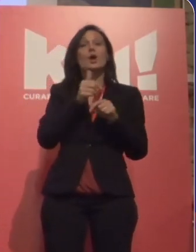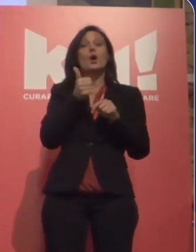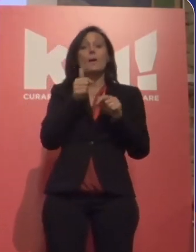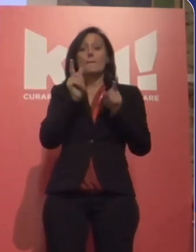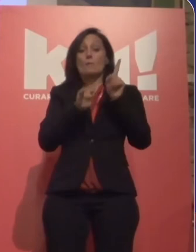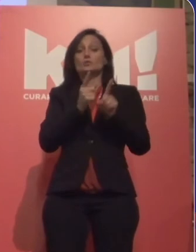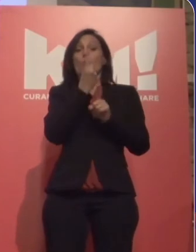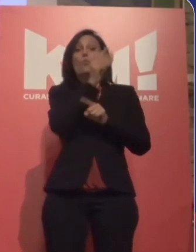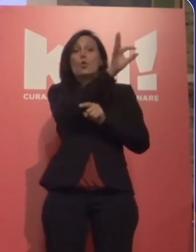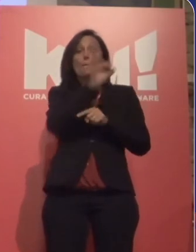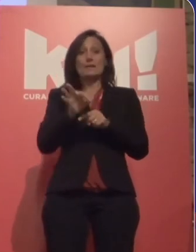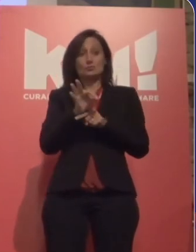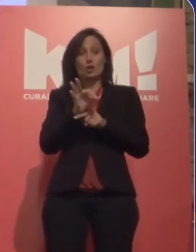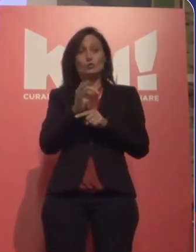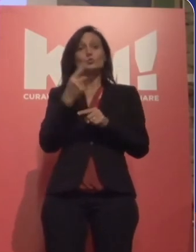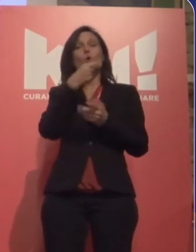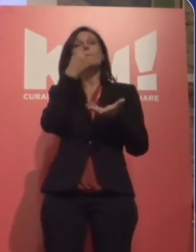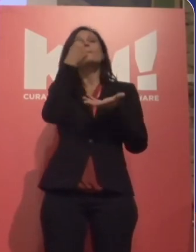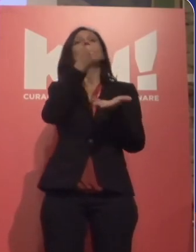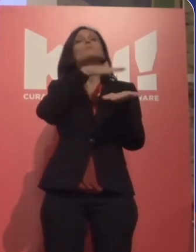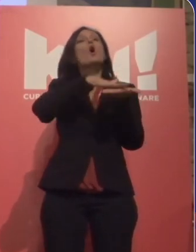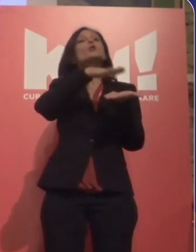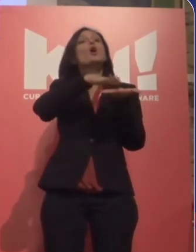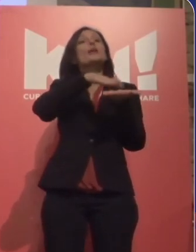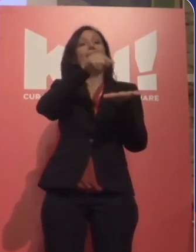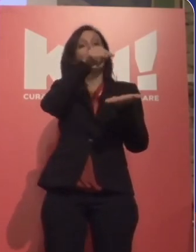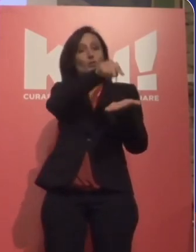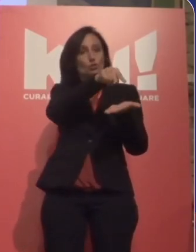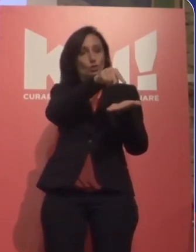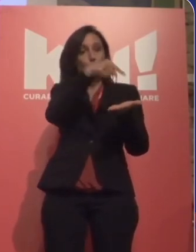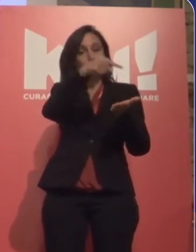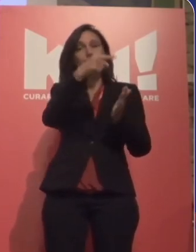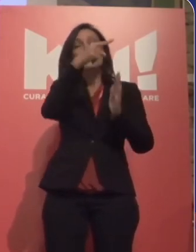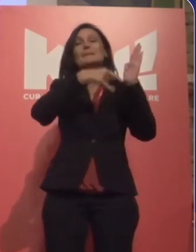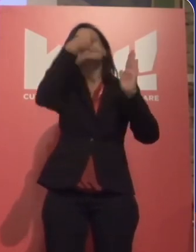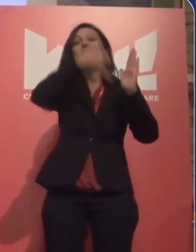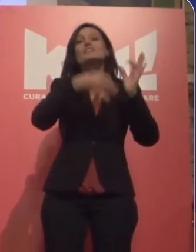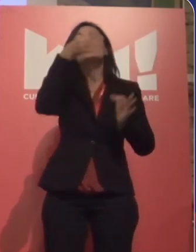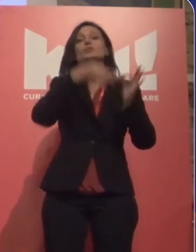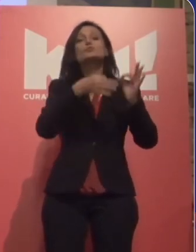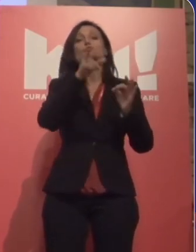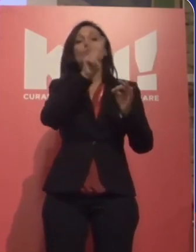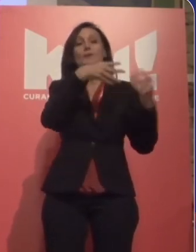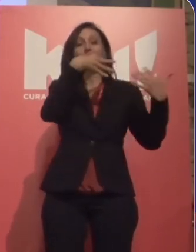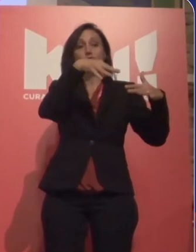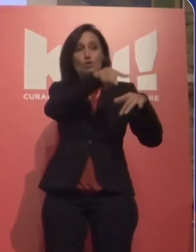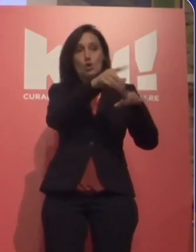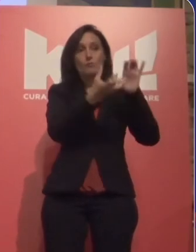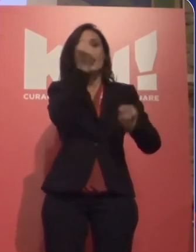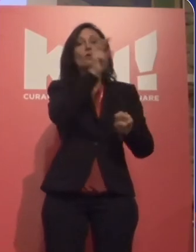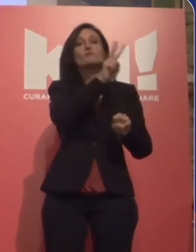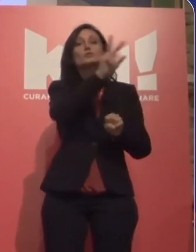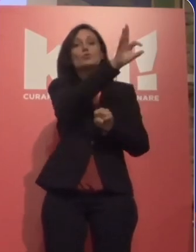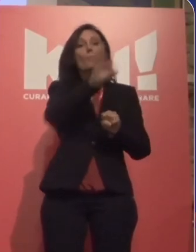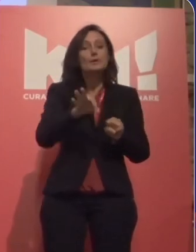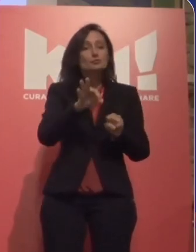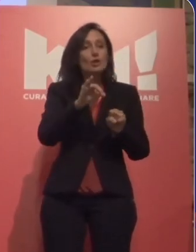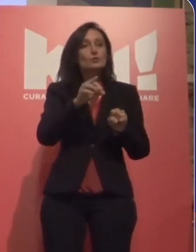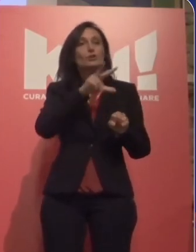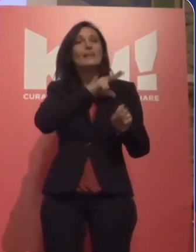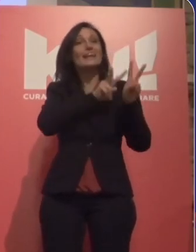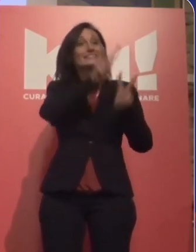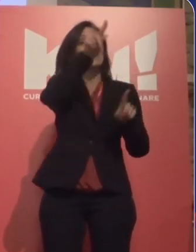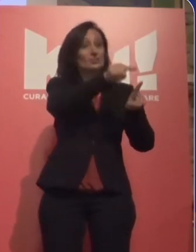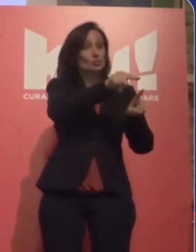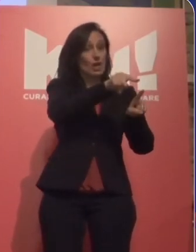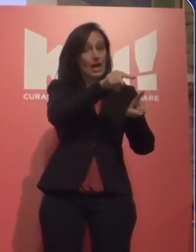cento più ricco deteneva deteneva fine giugno 2019 il 22 per cento della ricchezza nazionale valeva 17 volte